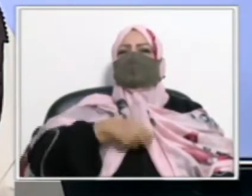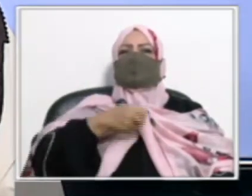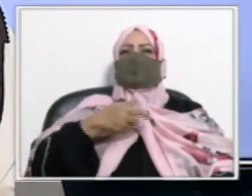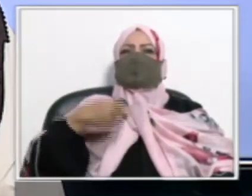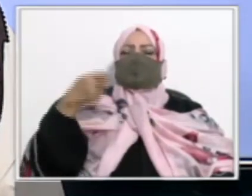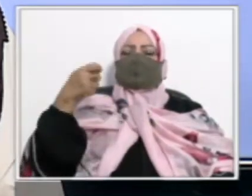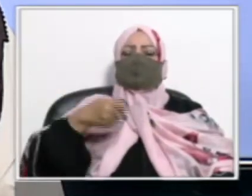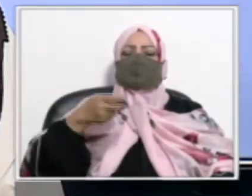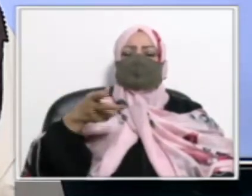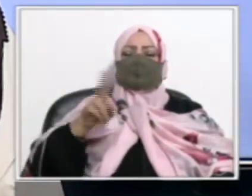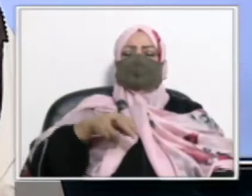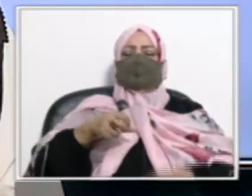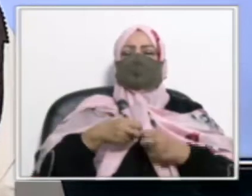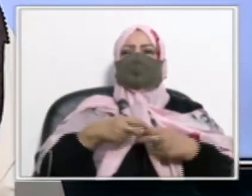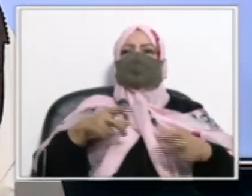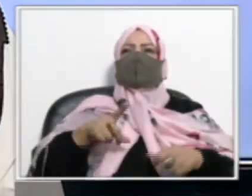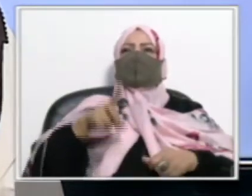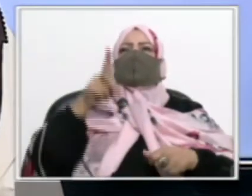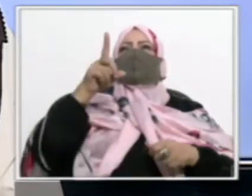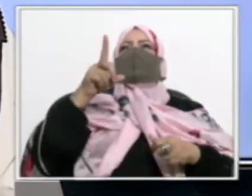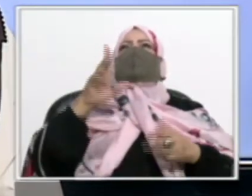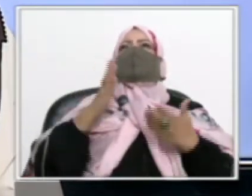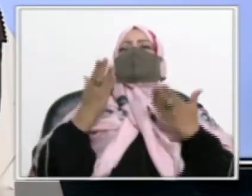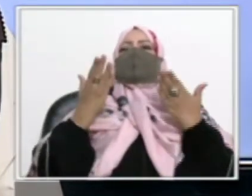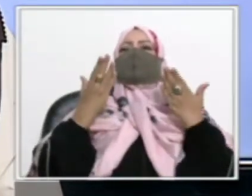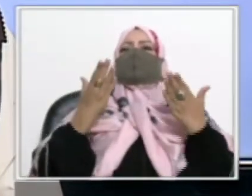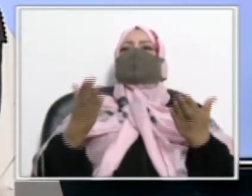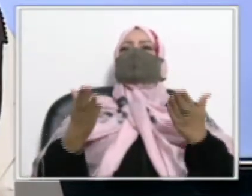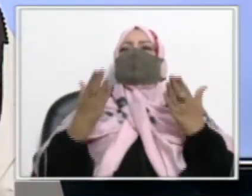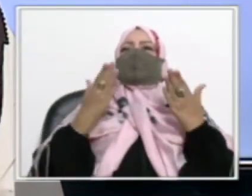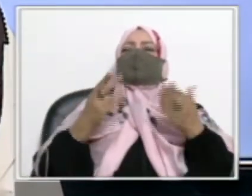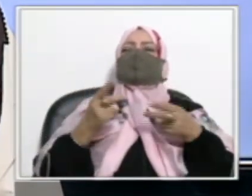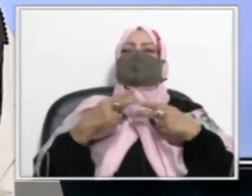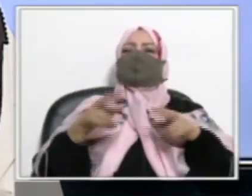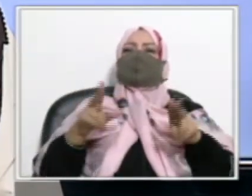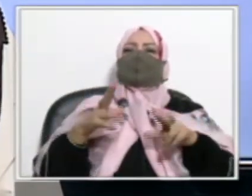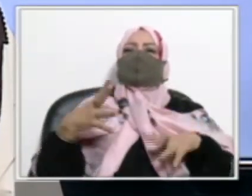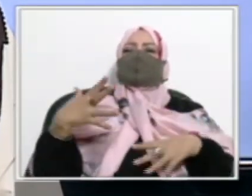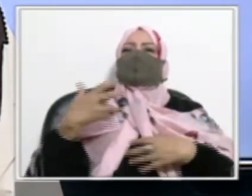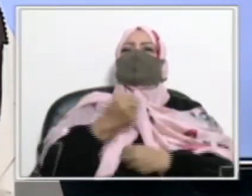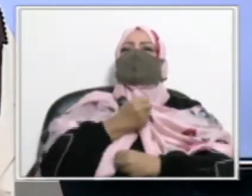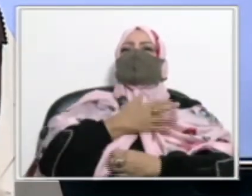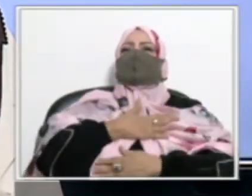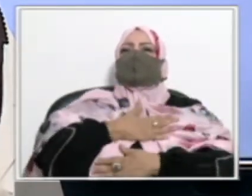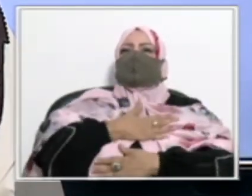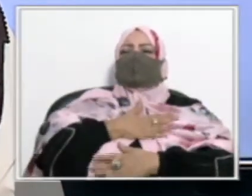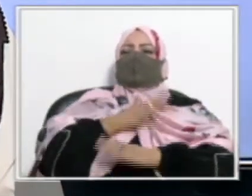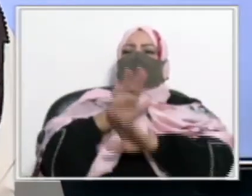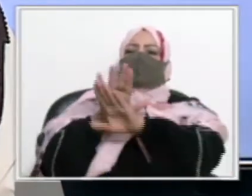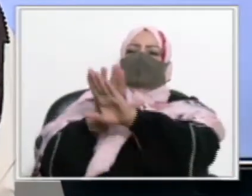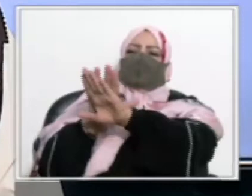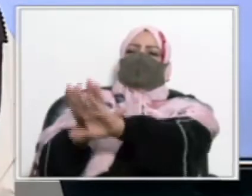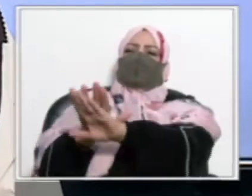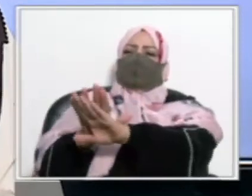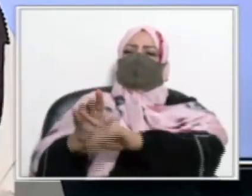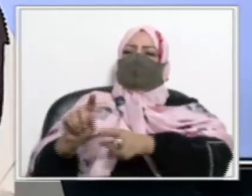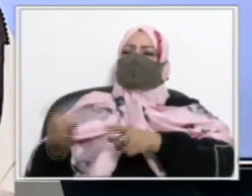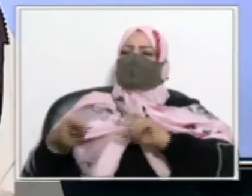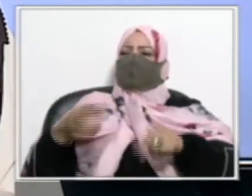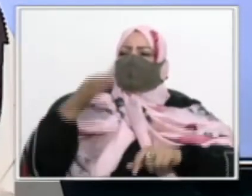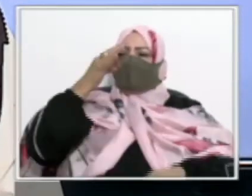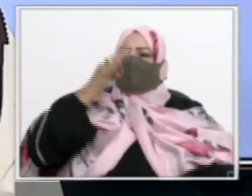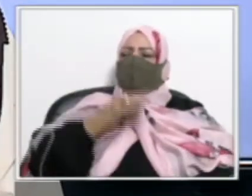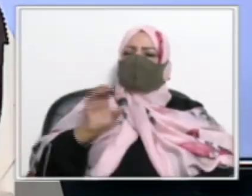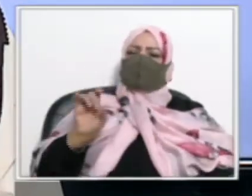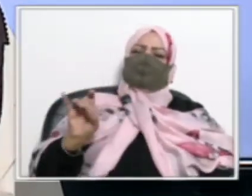الدنيا، من معاصيها، من الوقوع في الحرام فيها، من أكل الحرام ومن فعل الحرام،